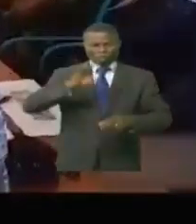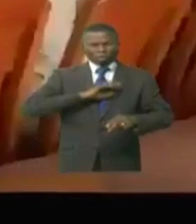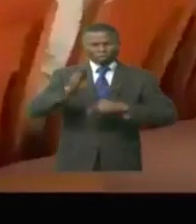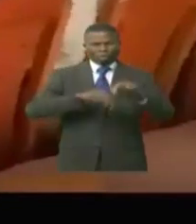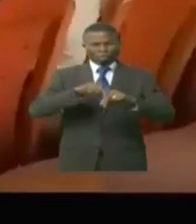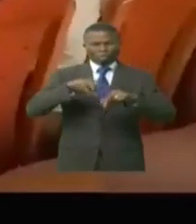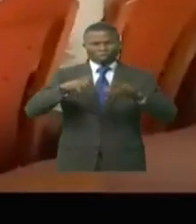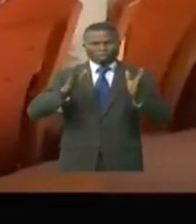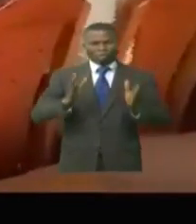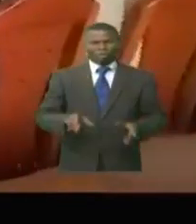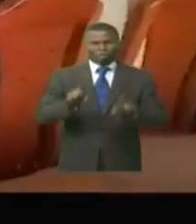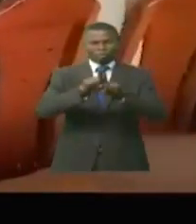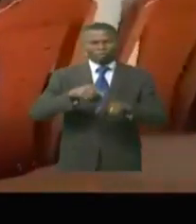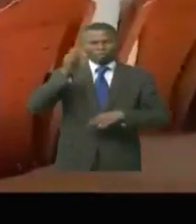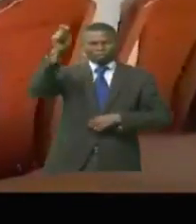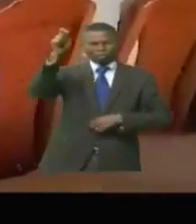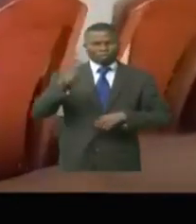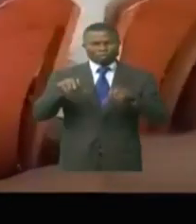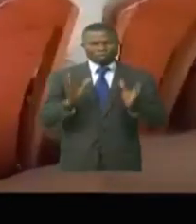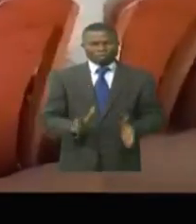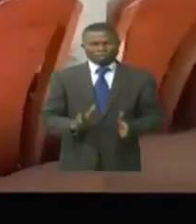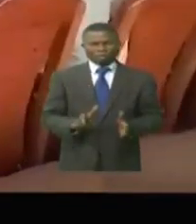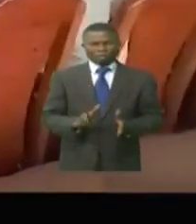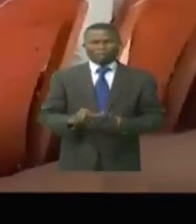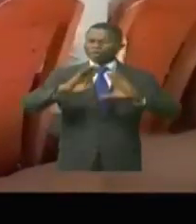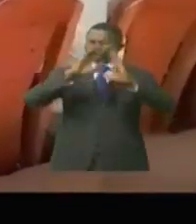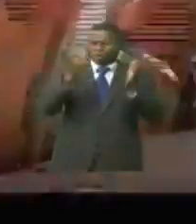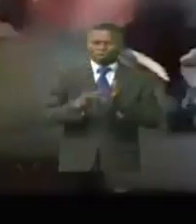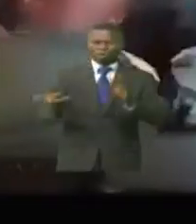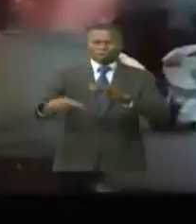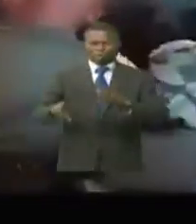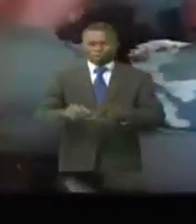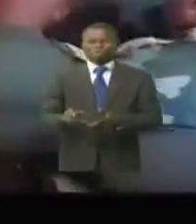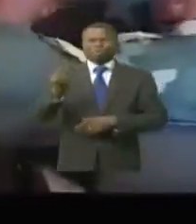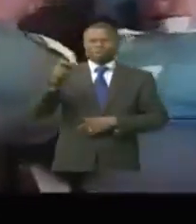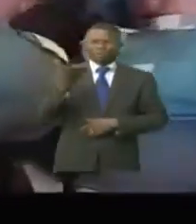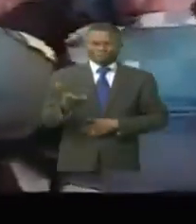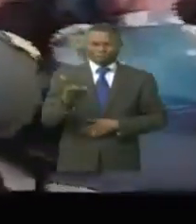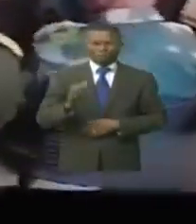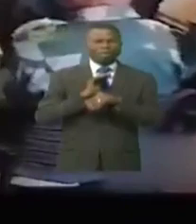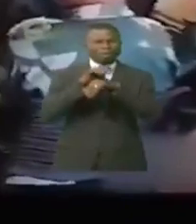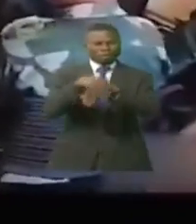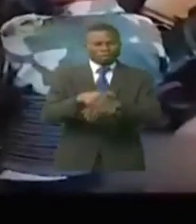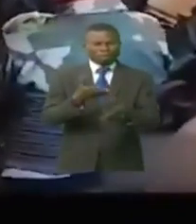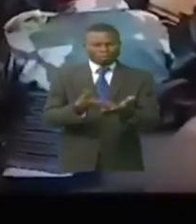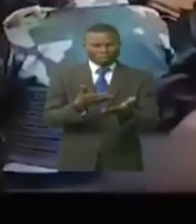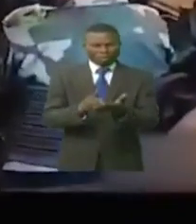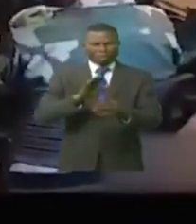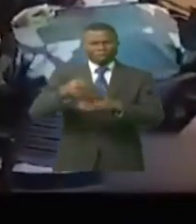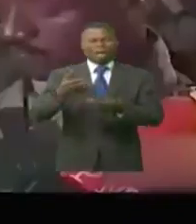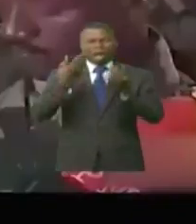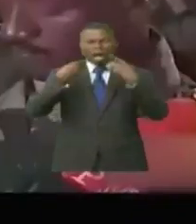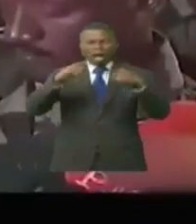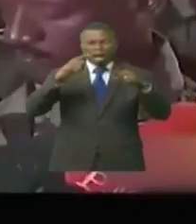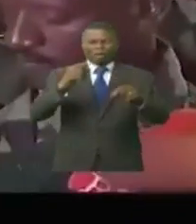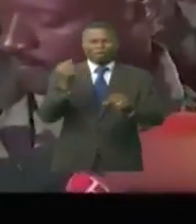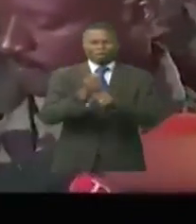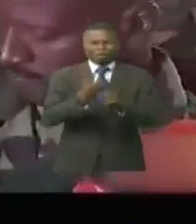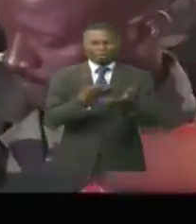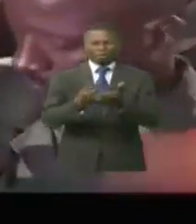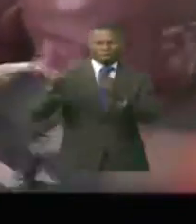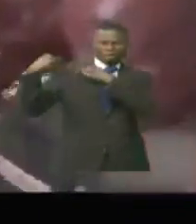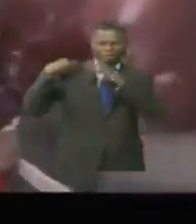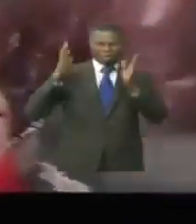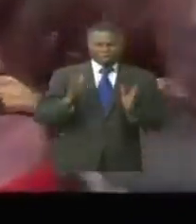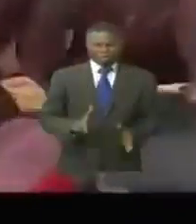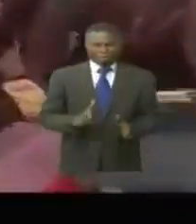nationale congolaise et des forces armées congolaises de l'ensemble de la province de la Tchopo y ont participé. Après rappel de sa mission et ses